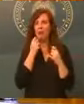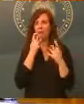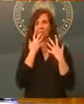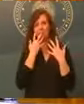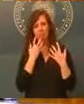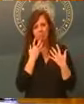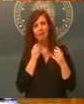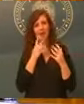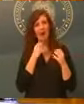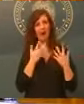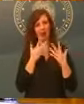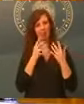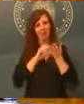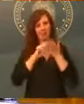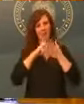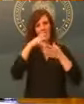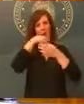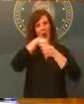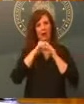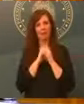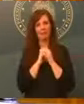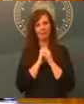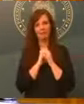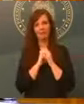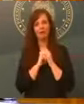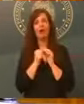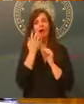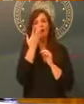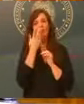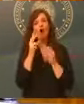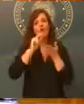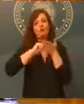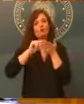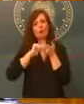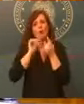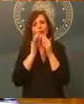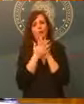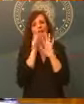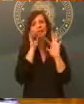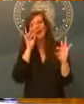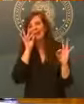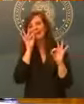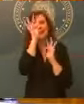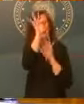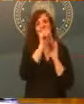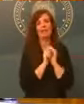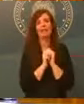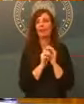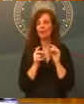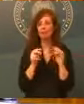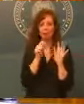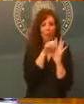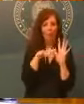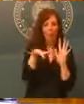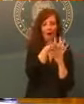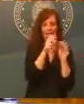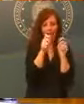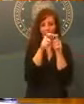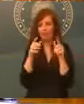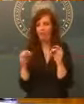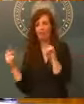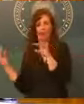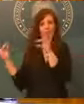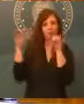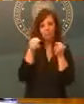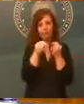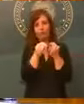voglio una scuola che sia il punto di riferimento di un quartiere della città che sia presidio